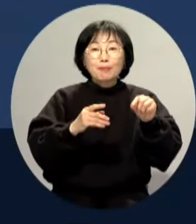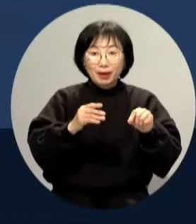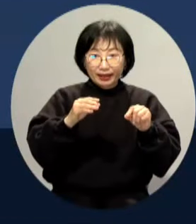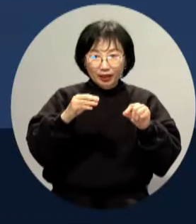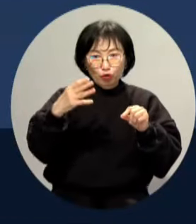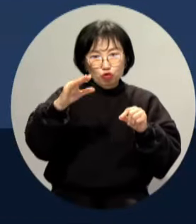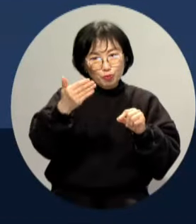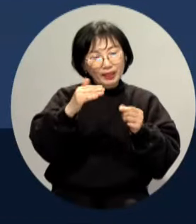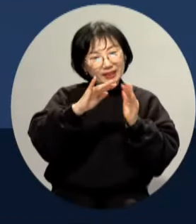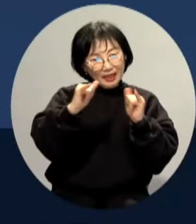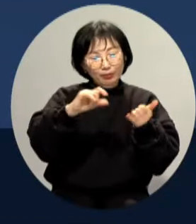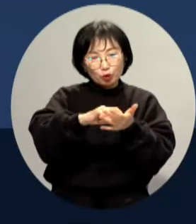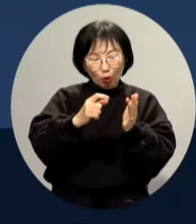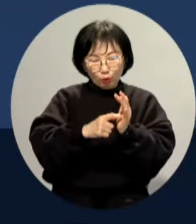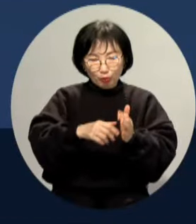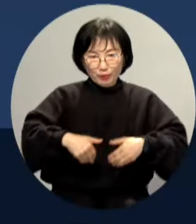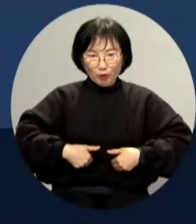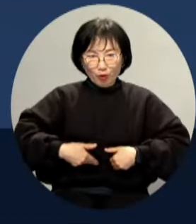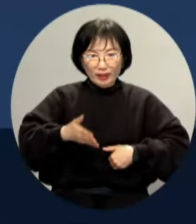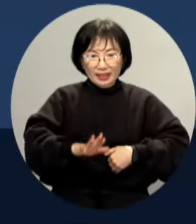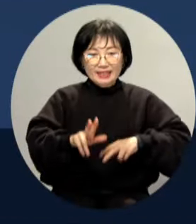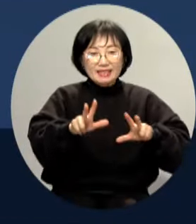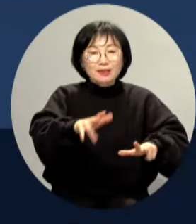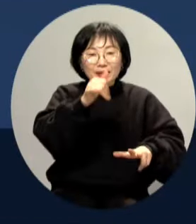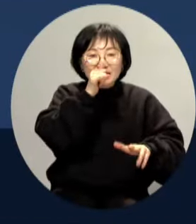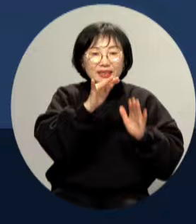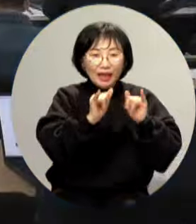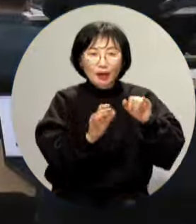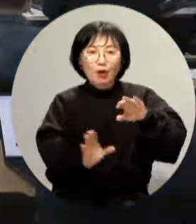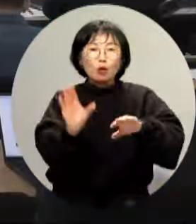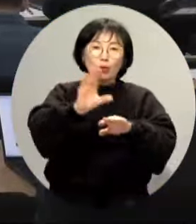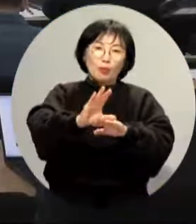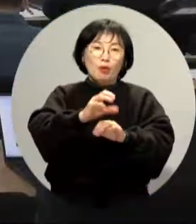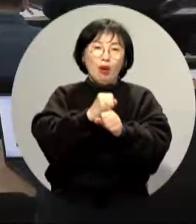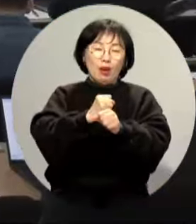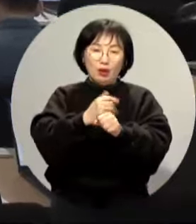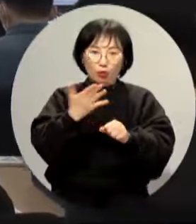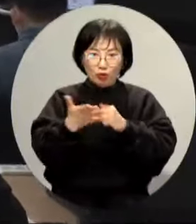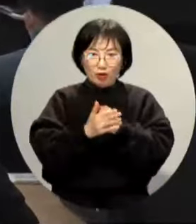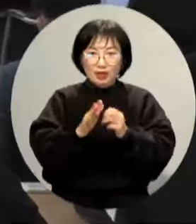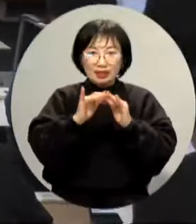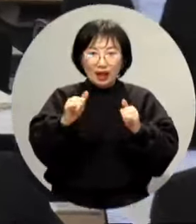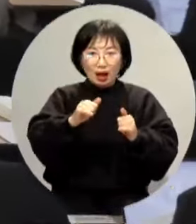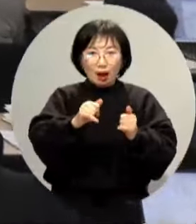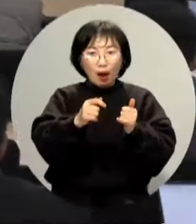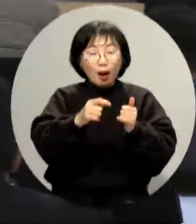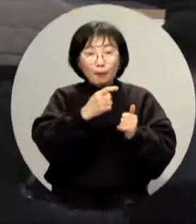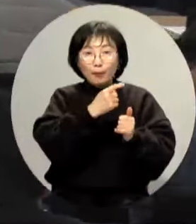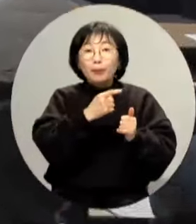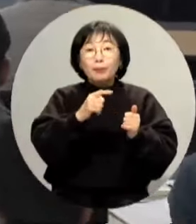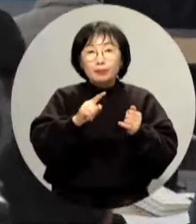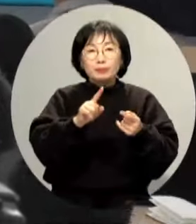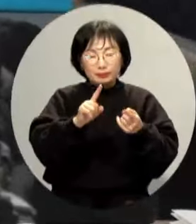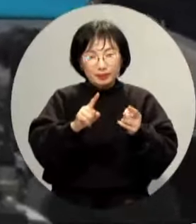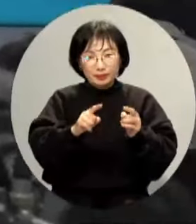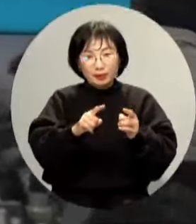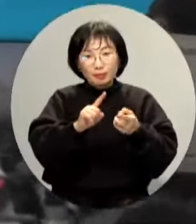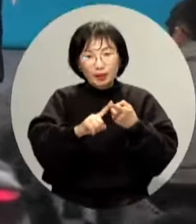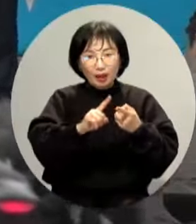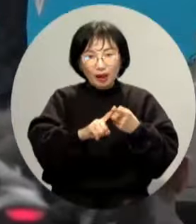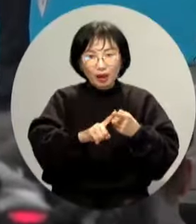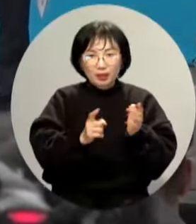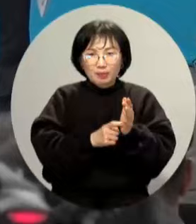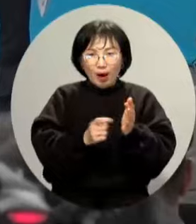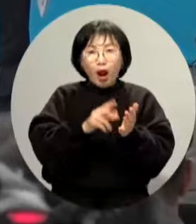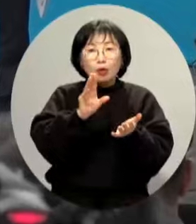필요한데 현재 보유 인력만큼 더 채워야 하는 상황입니다. 인력 확보가 시급한 과제로 대두되자